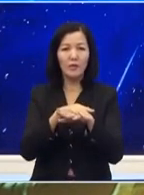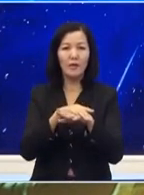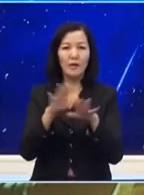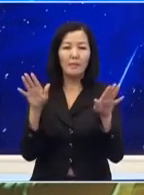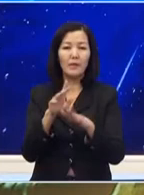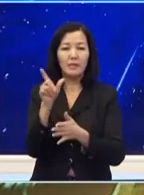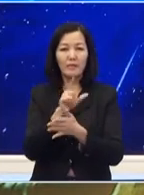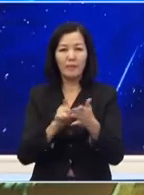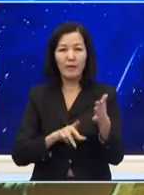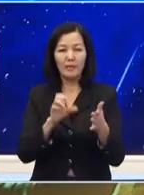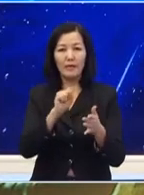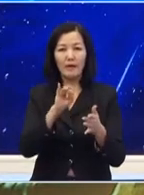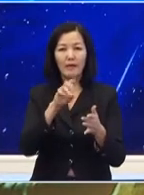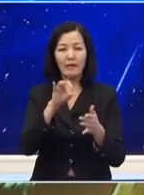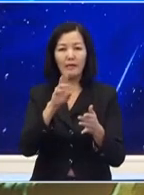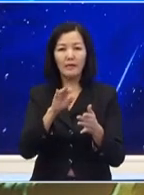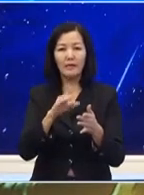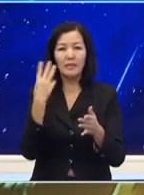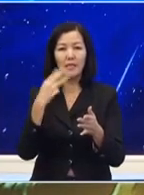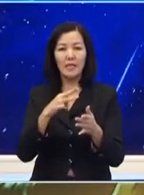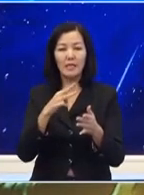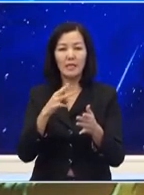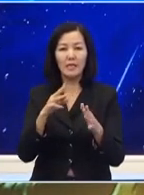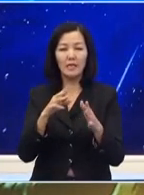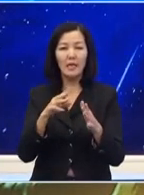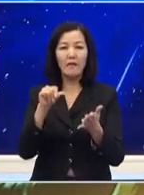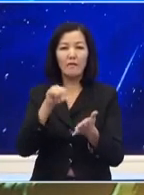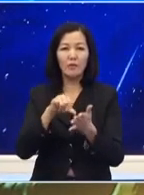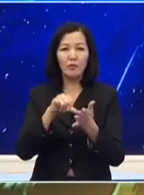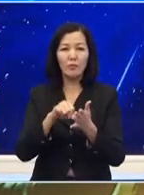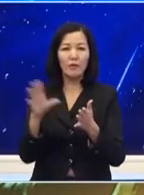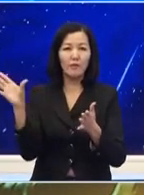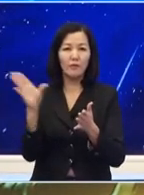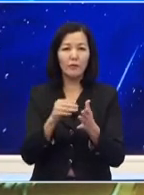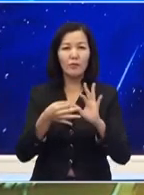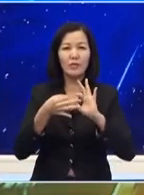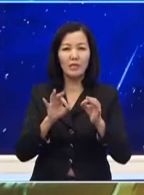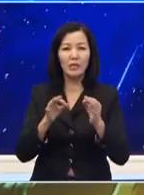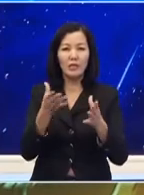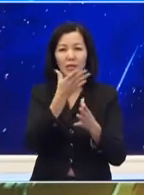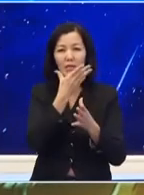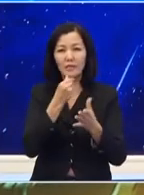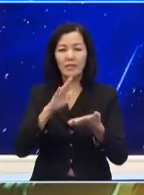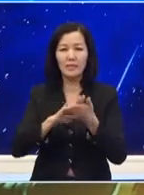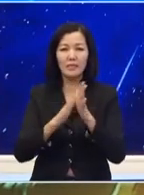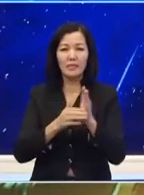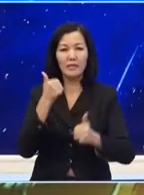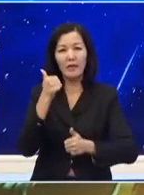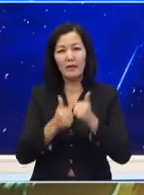поэзии «Айтыс». Будучи почти 30 лет на сцене, она показала всю изящность и красоту